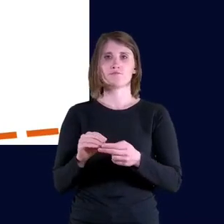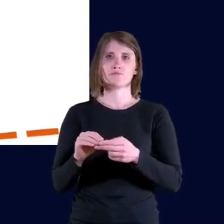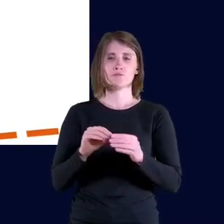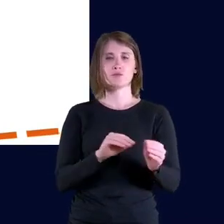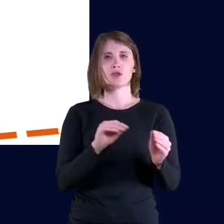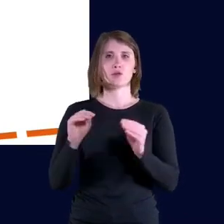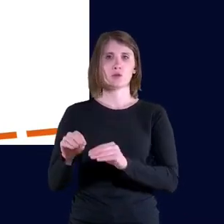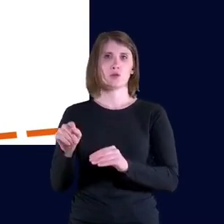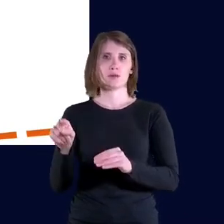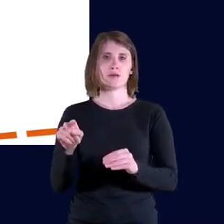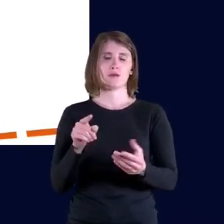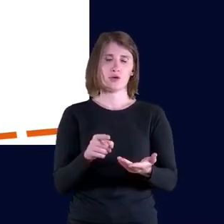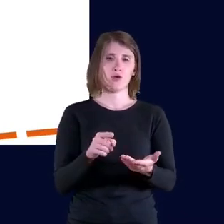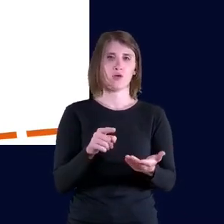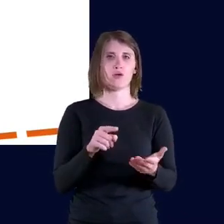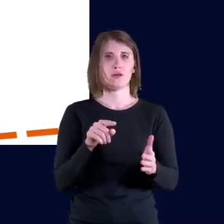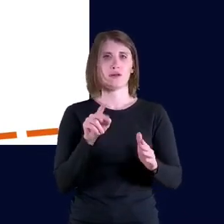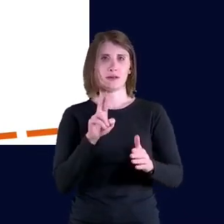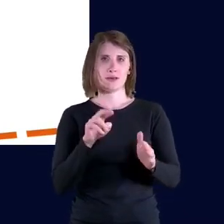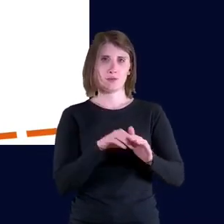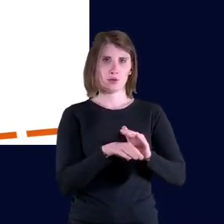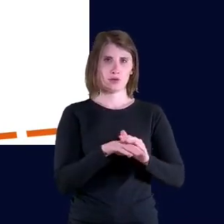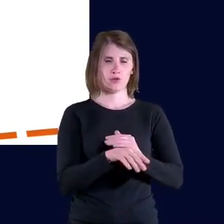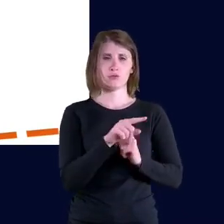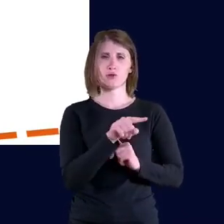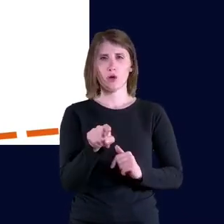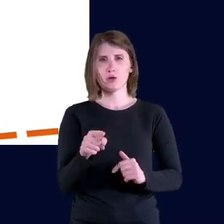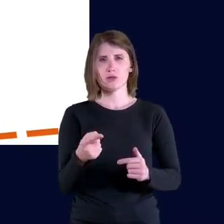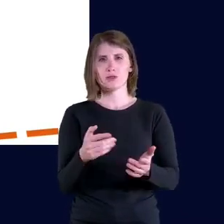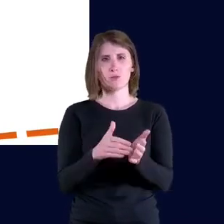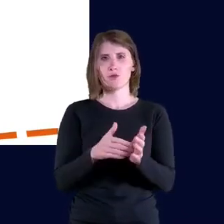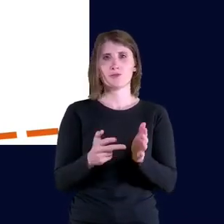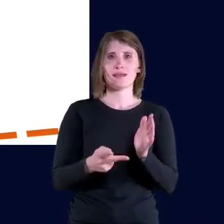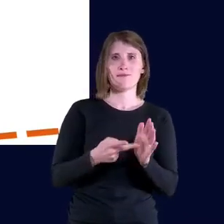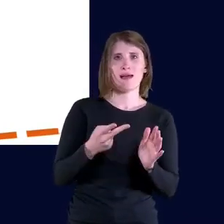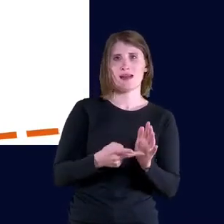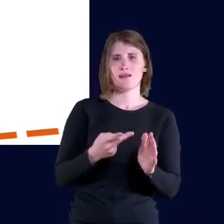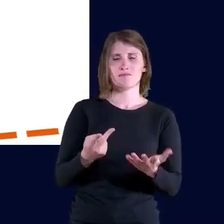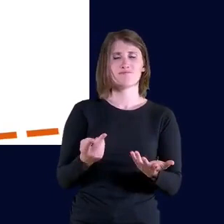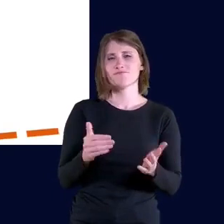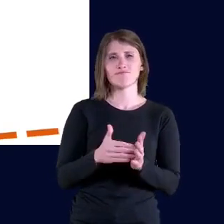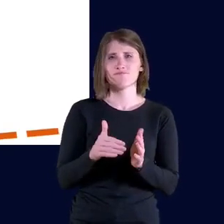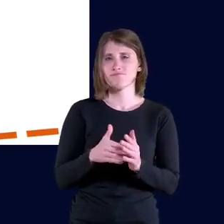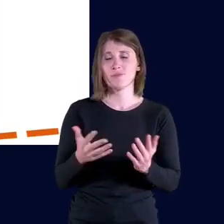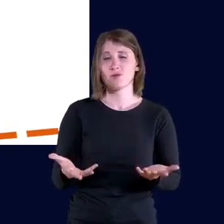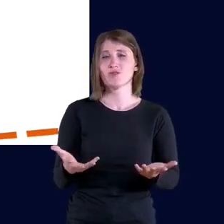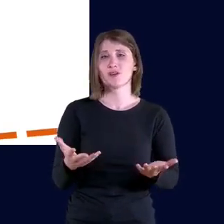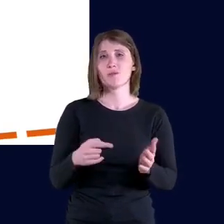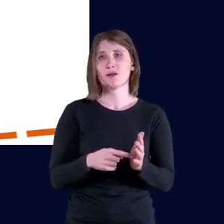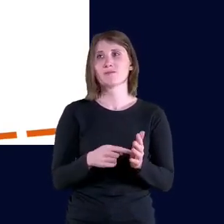i robią po prostu tego dwukrotnie czyli Nie rejestrują dorobku do to na przykład właśnie